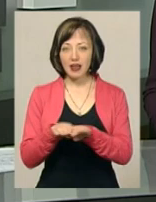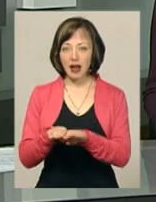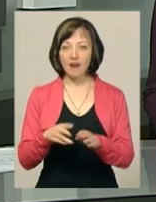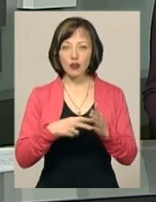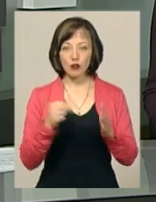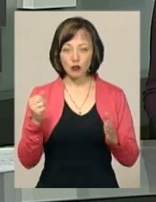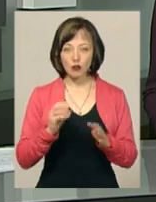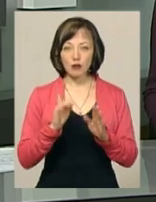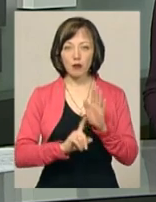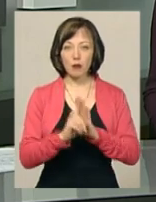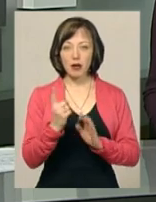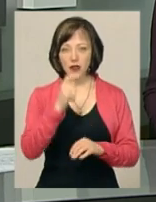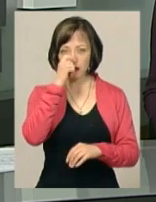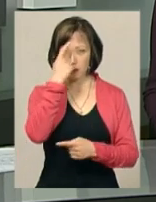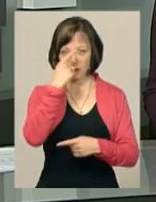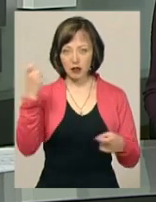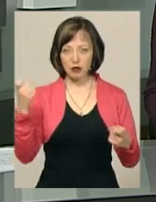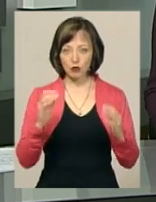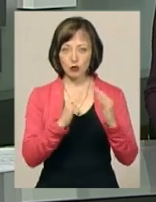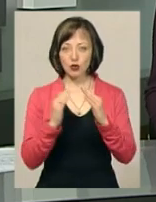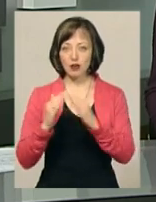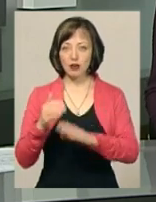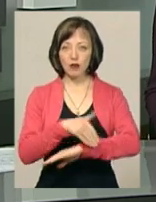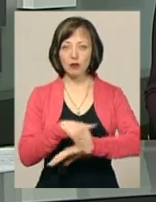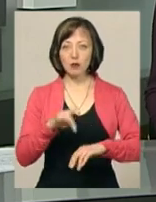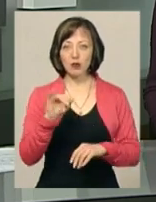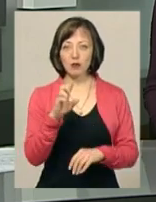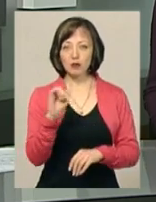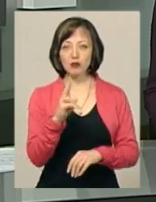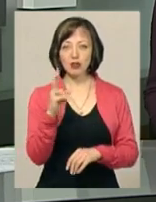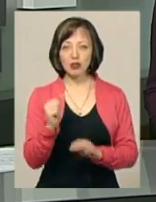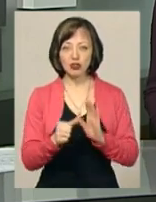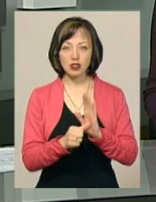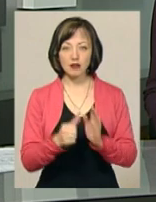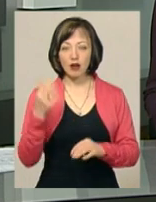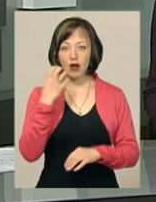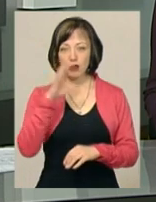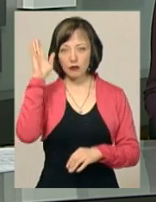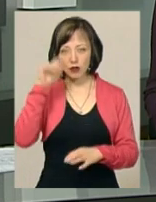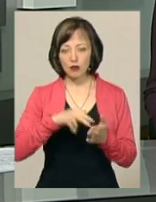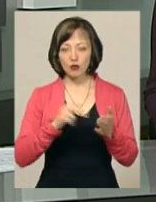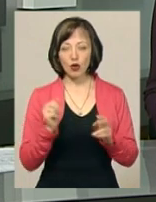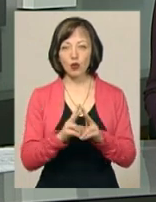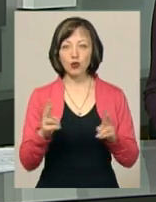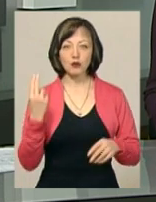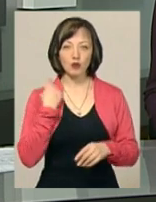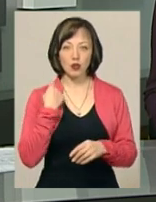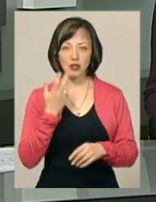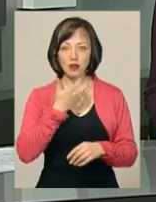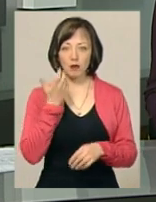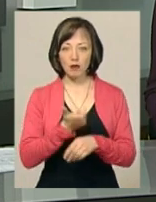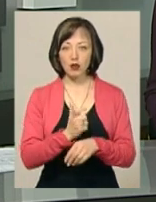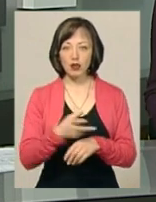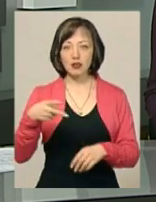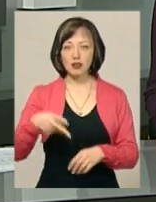про це з'явилося на будинках багатоповерхівок, зокрема на вулиці Прибузькій, 6. Від гарячої води відключатимуть тих, хто заборгував за тепло понад